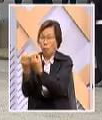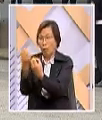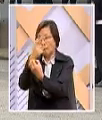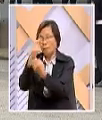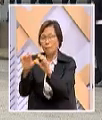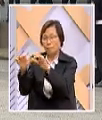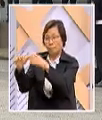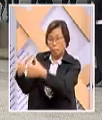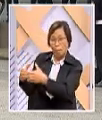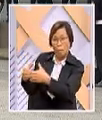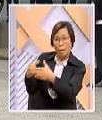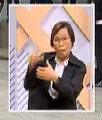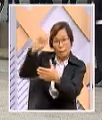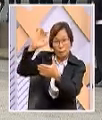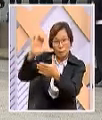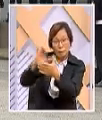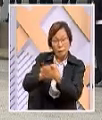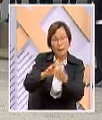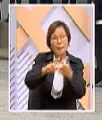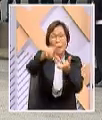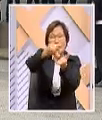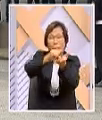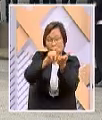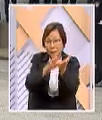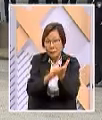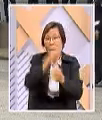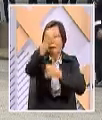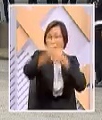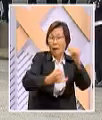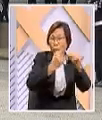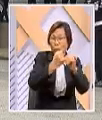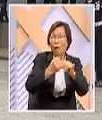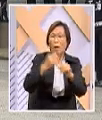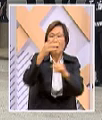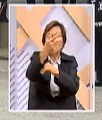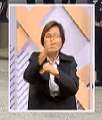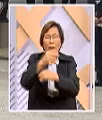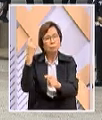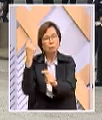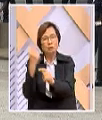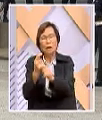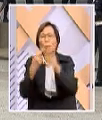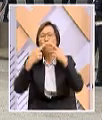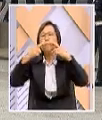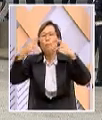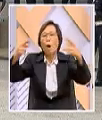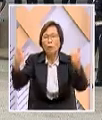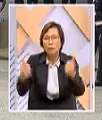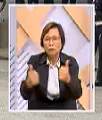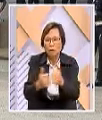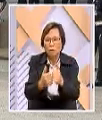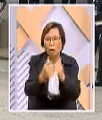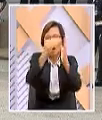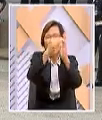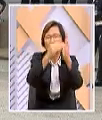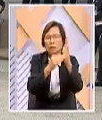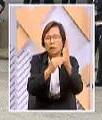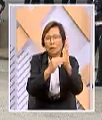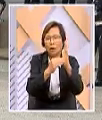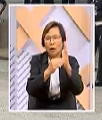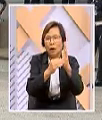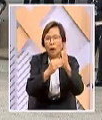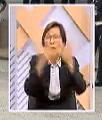kepercayaan media dan pertubuhan antarabangsa, RTM seringkali mendapat hak penyiaran rasmi, penganjuran acara Burst